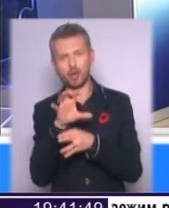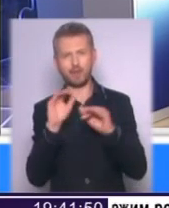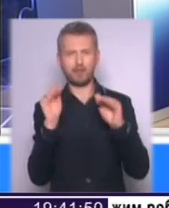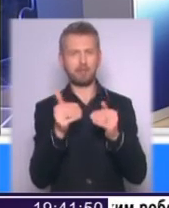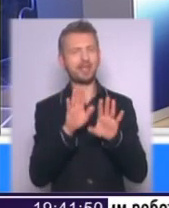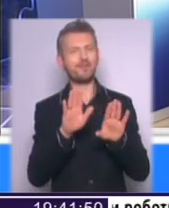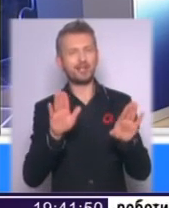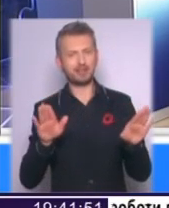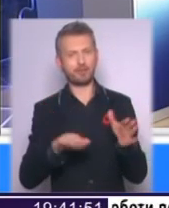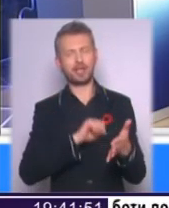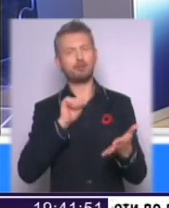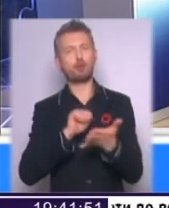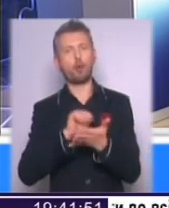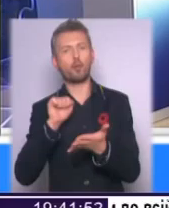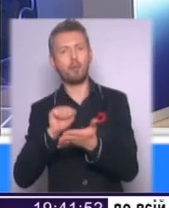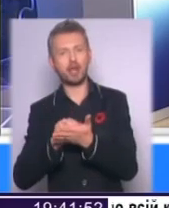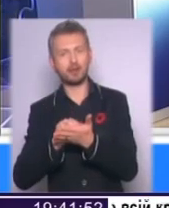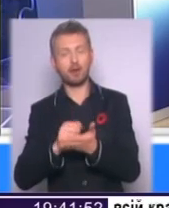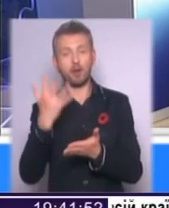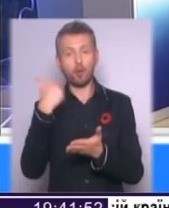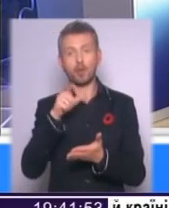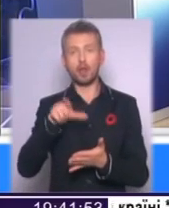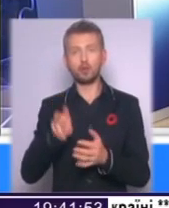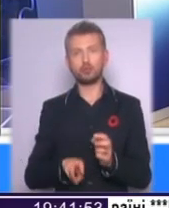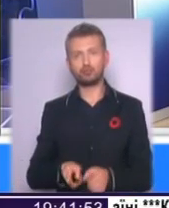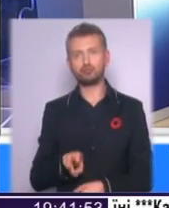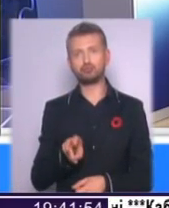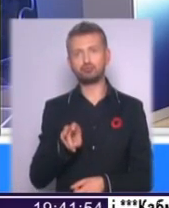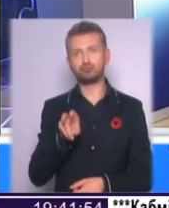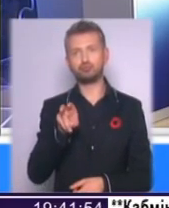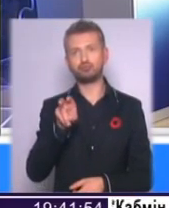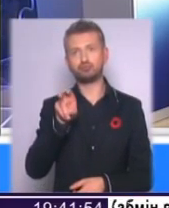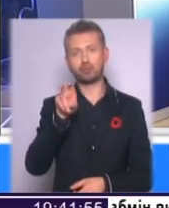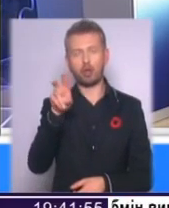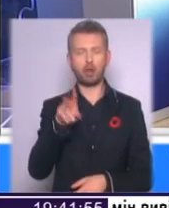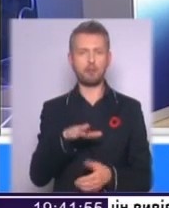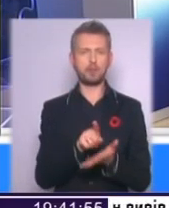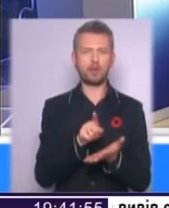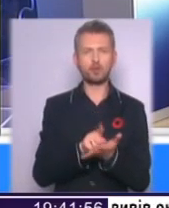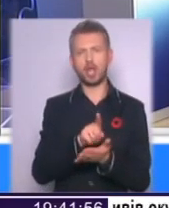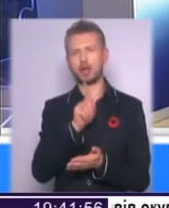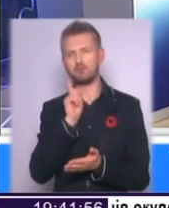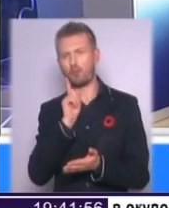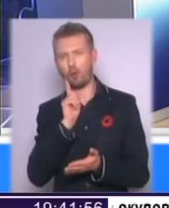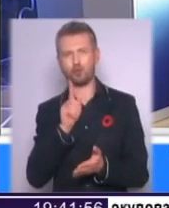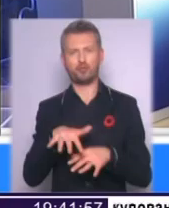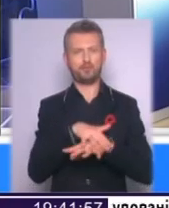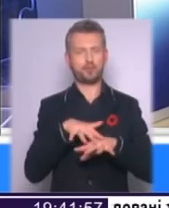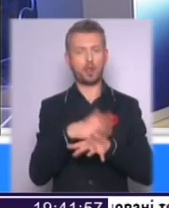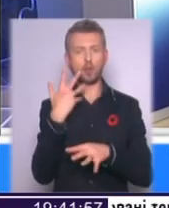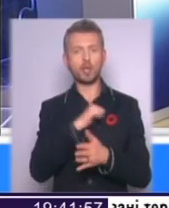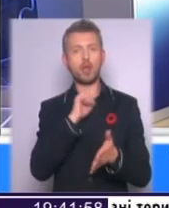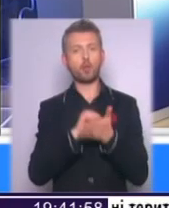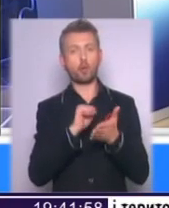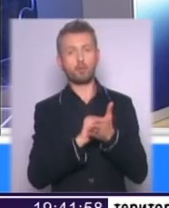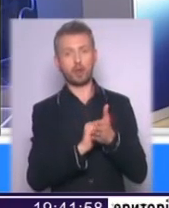міні-виставки, документів, коли їдуть люди на роботу, так, великі маси, і пенсіонери, і молодь. І коли документи,